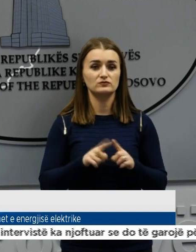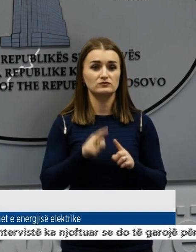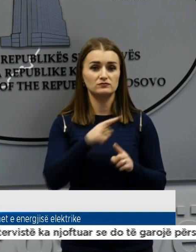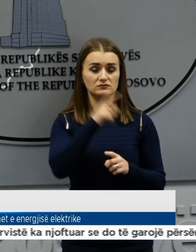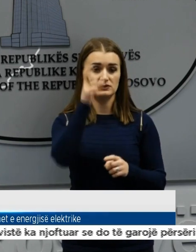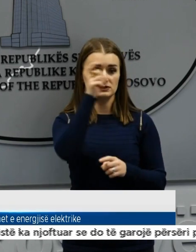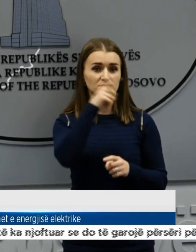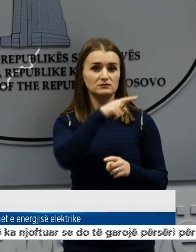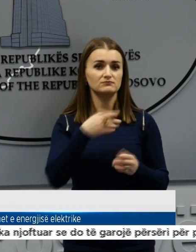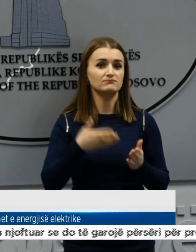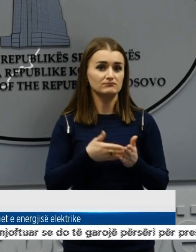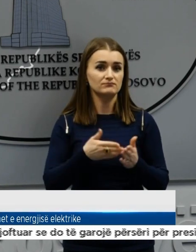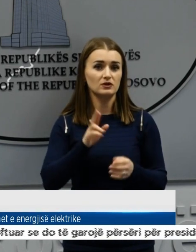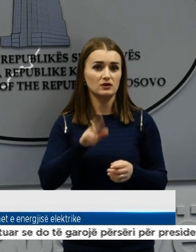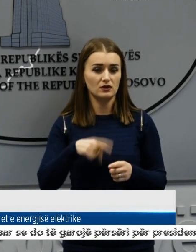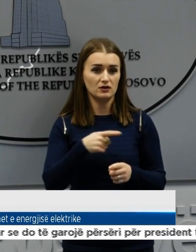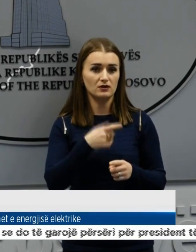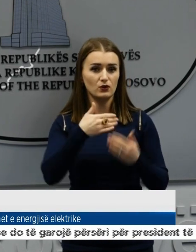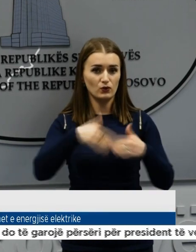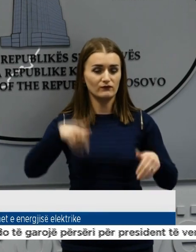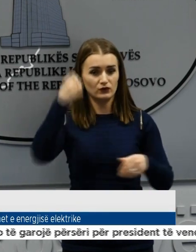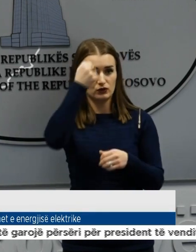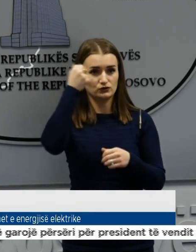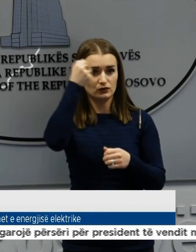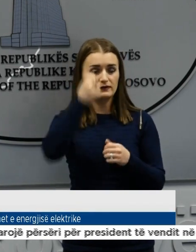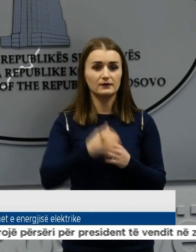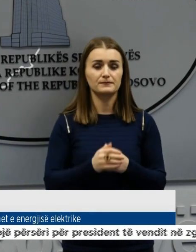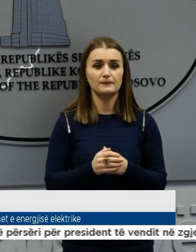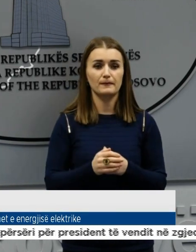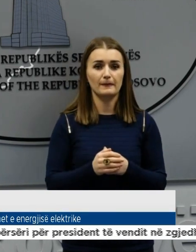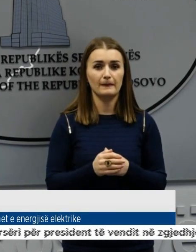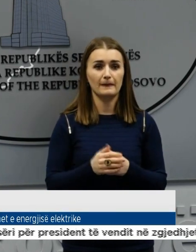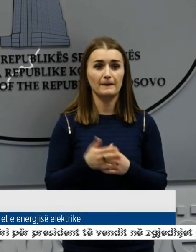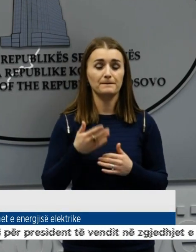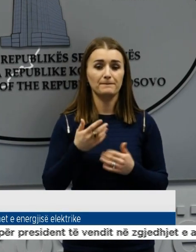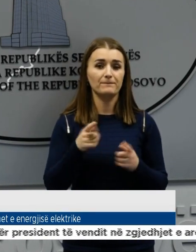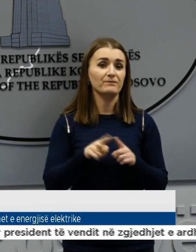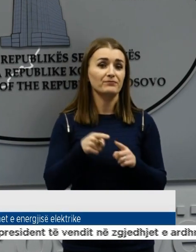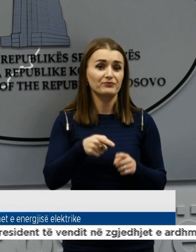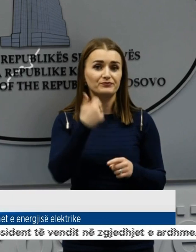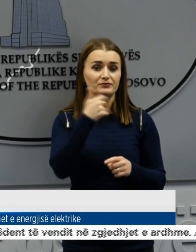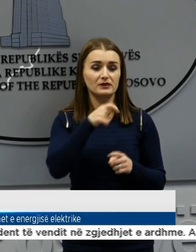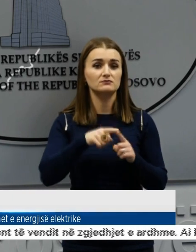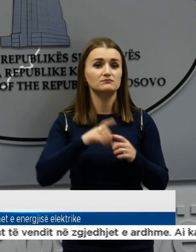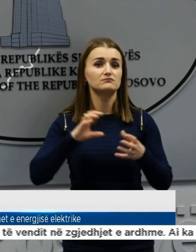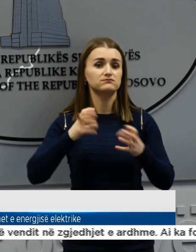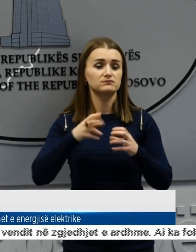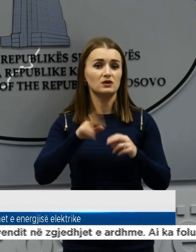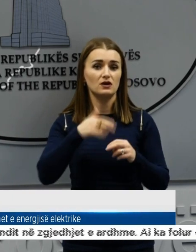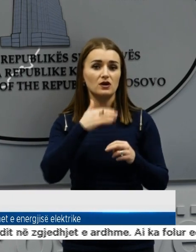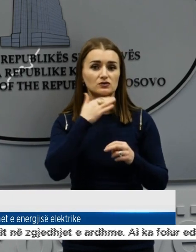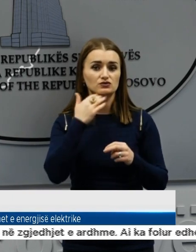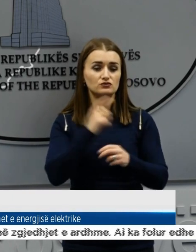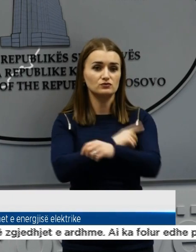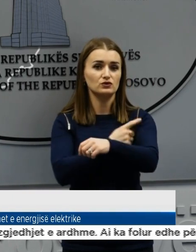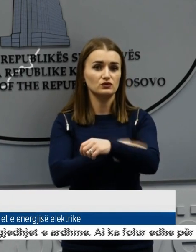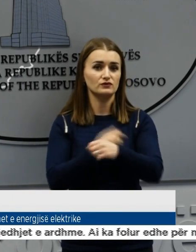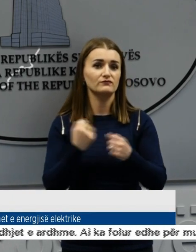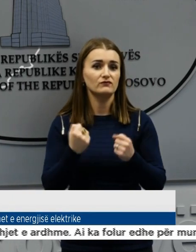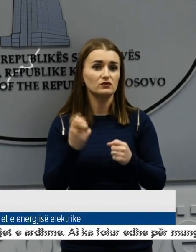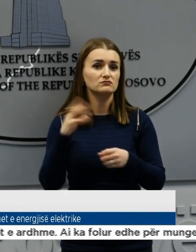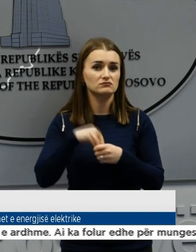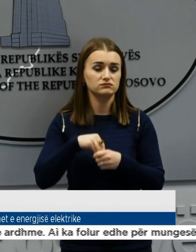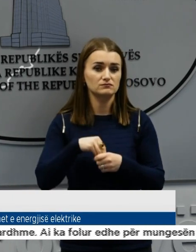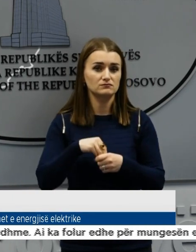interkonektive në kufi me Kosovën, kjo shkakton ngarkesa në rjetet edhe në të drejtë e tjera fshinje, si që janë Republika e